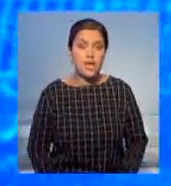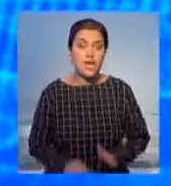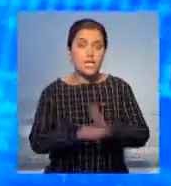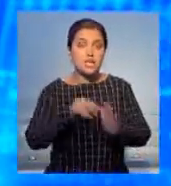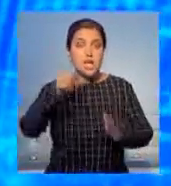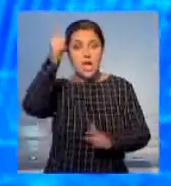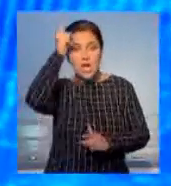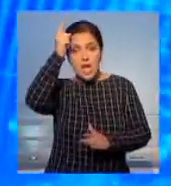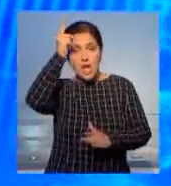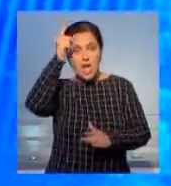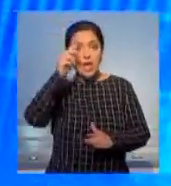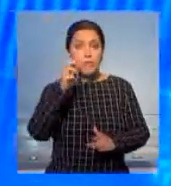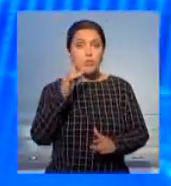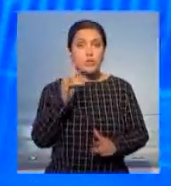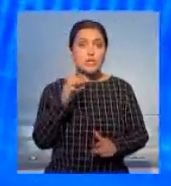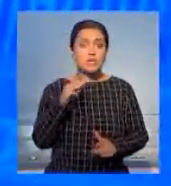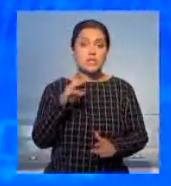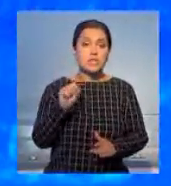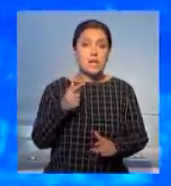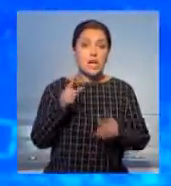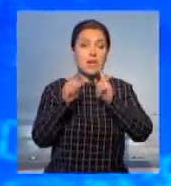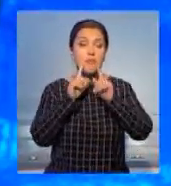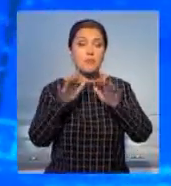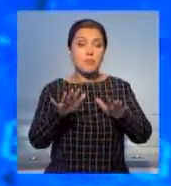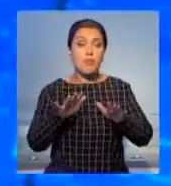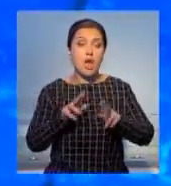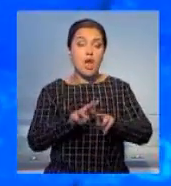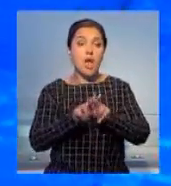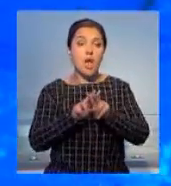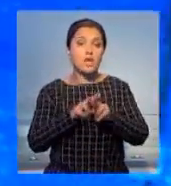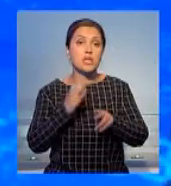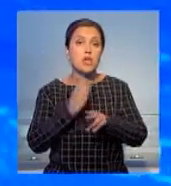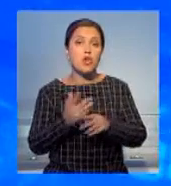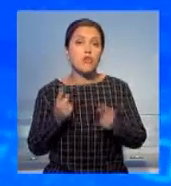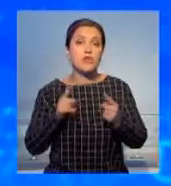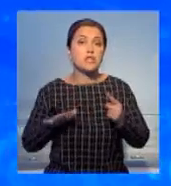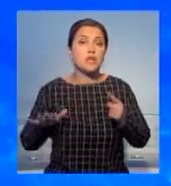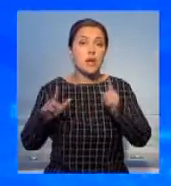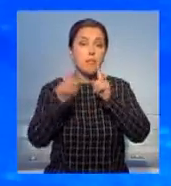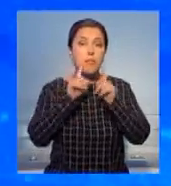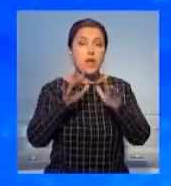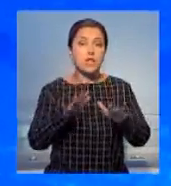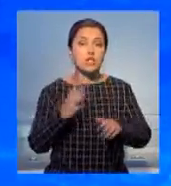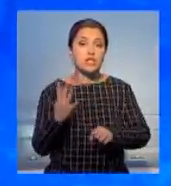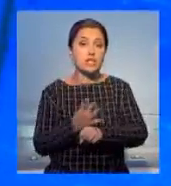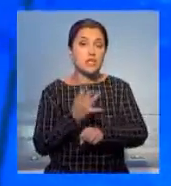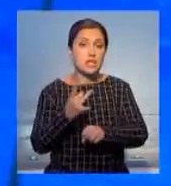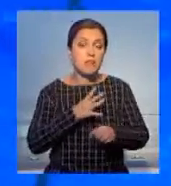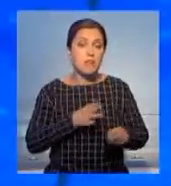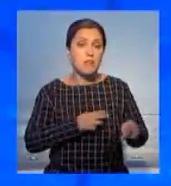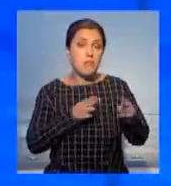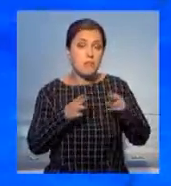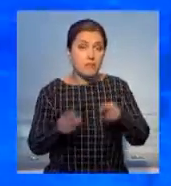Депутат немецкого Бундестага Танкред Шипанский назвал Астану жемчужиной Великой Степи. Парламентарий 4 раза был в